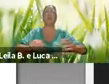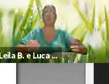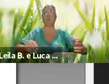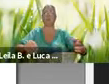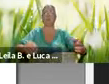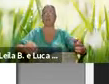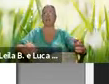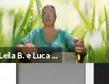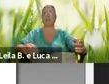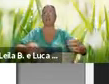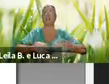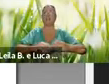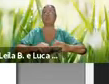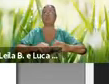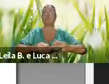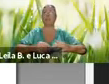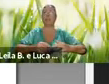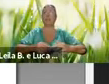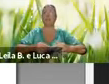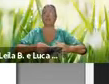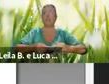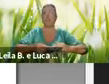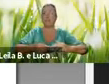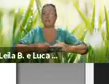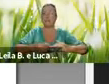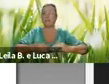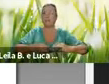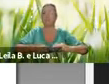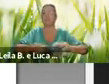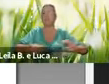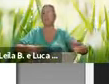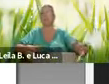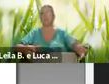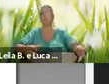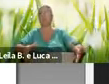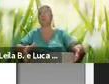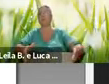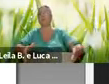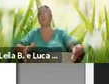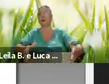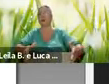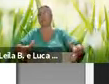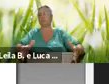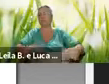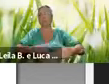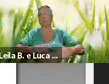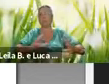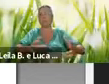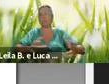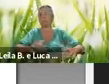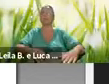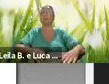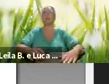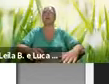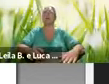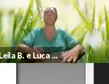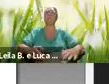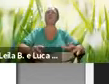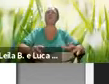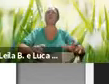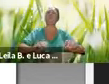quelli che conosciamo sulla Terra nel settore della radiofonia. Vuol dire, loro stanno dicendo come apparecchio radio, come una radio.